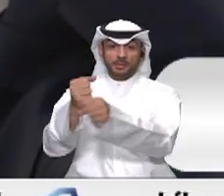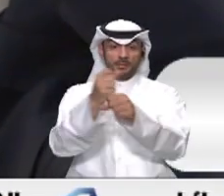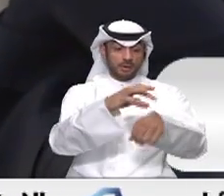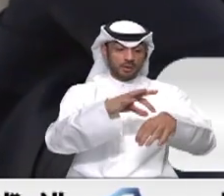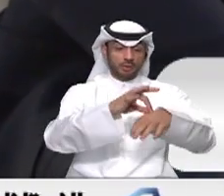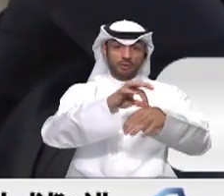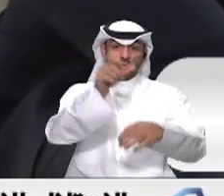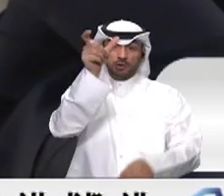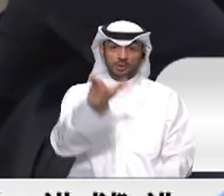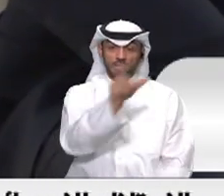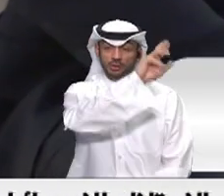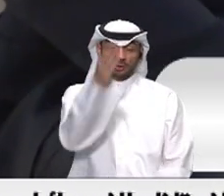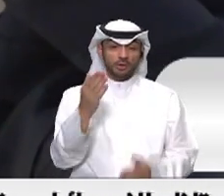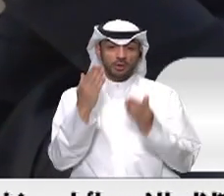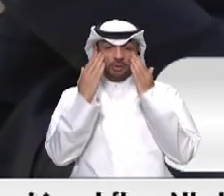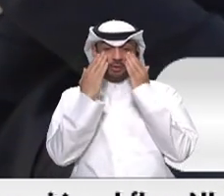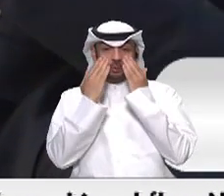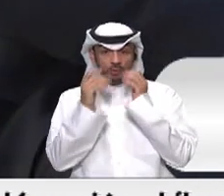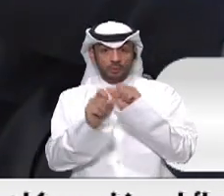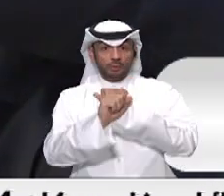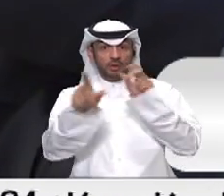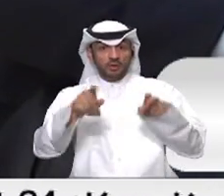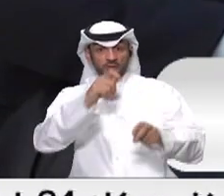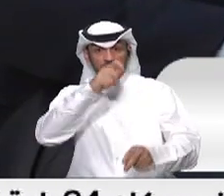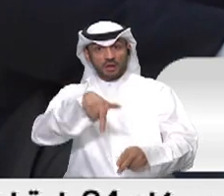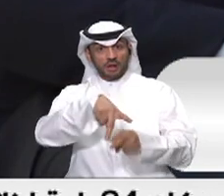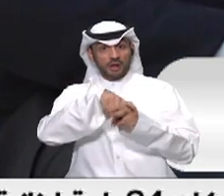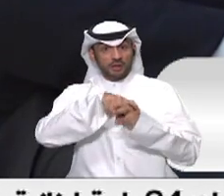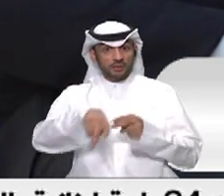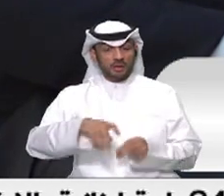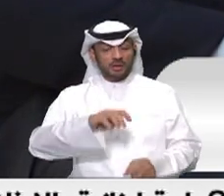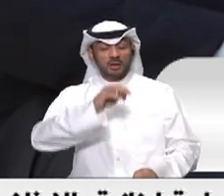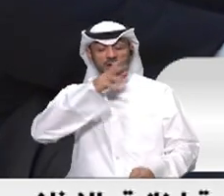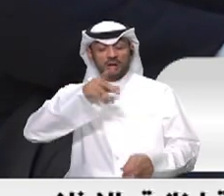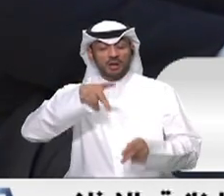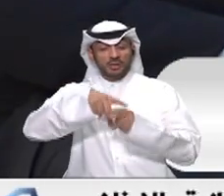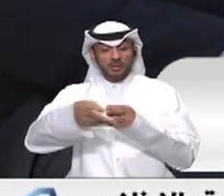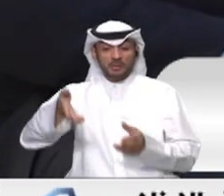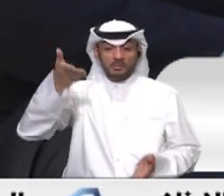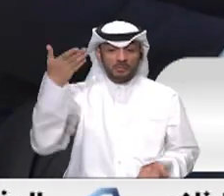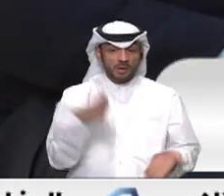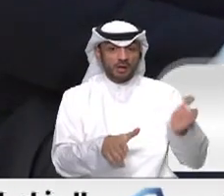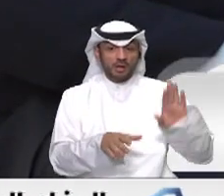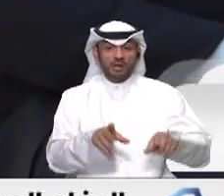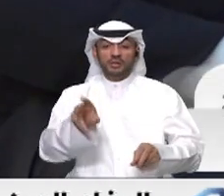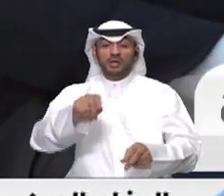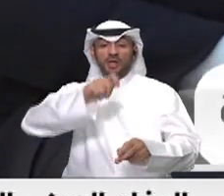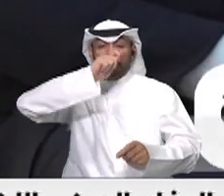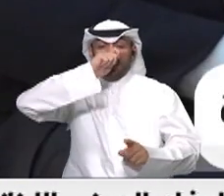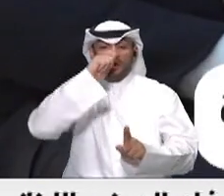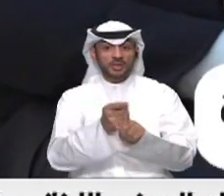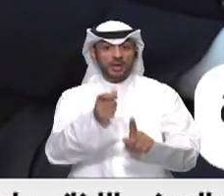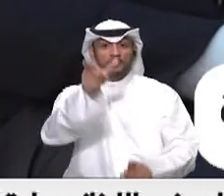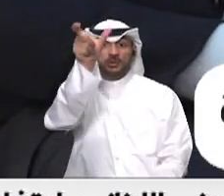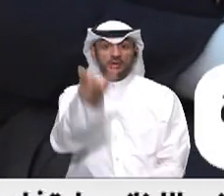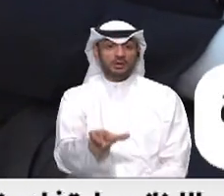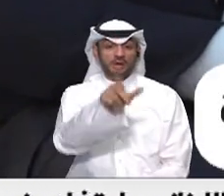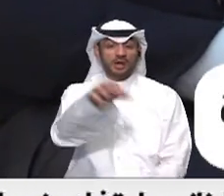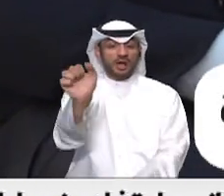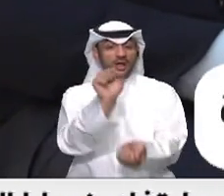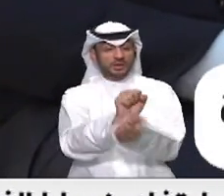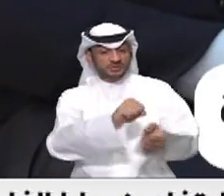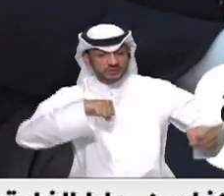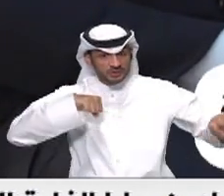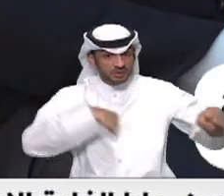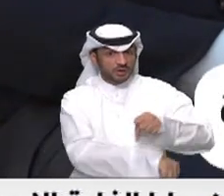نشهد جمله انتهاكات ترقى ترقى لجرائم حرب وجرائم ضد الانسانيه تشمل تعذيب اسرى وتكميم